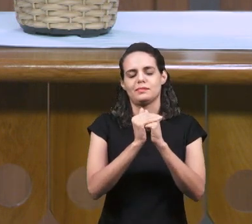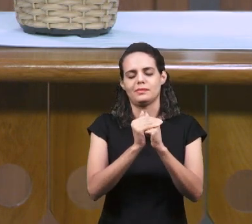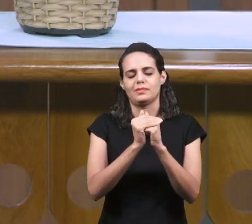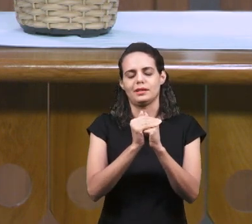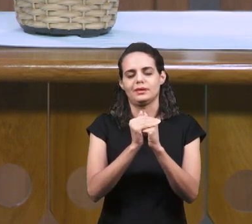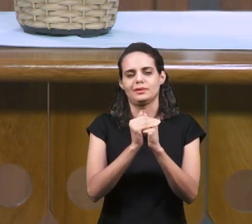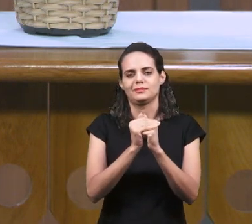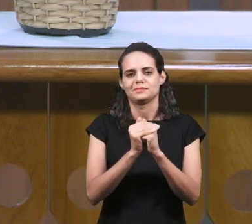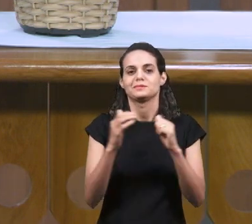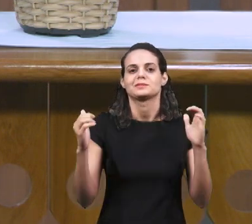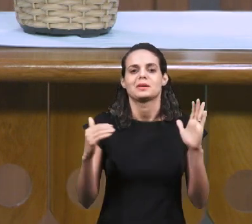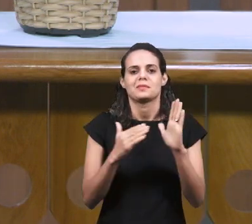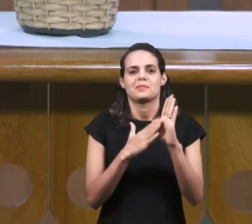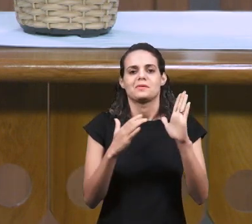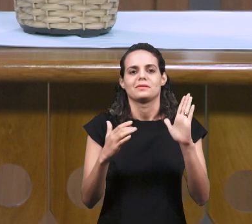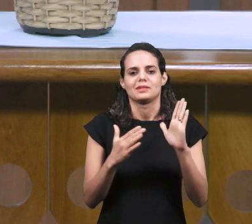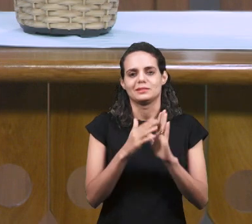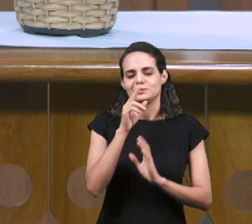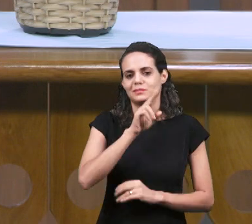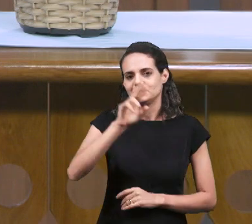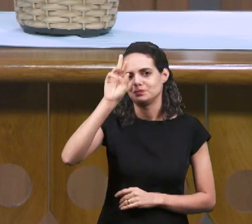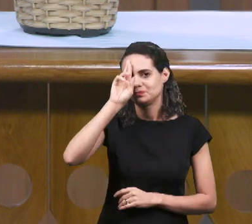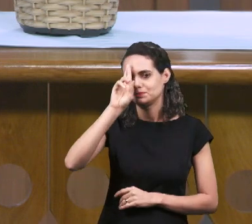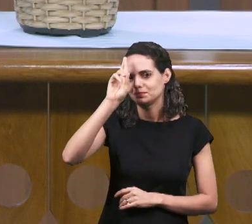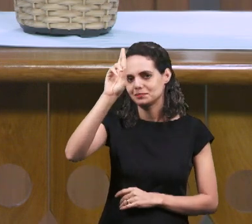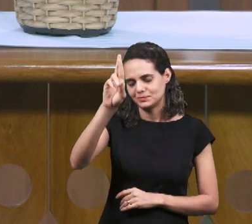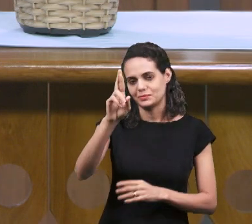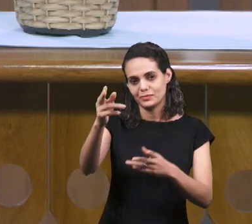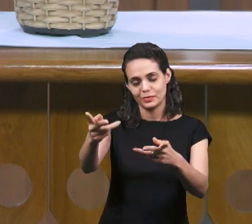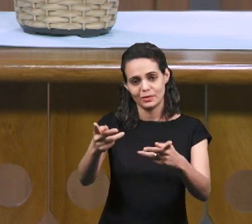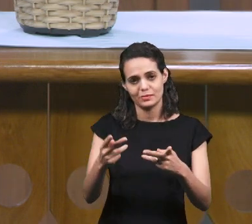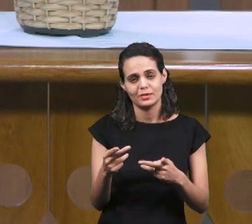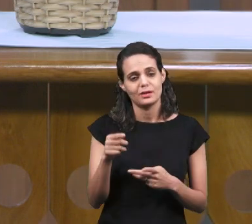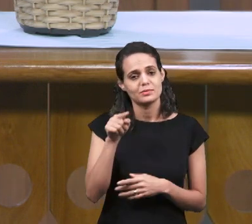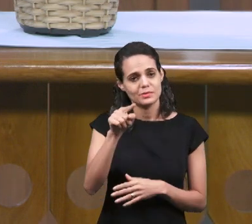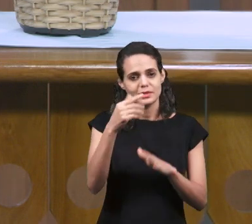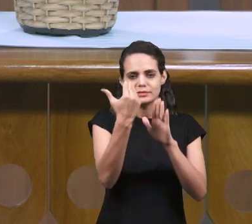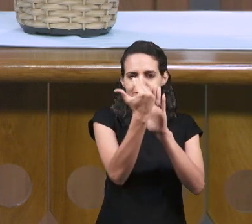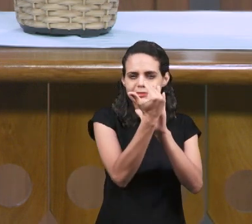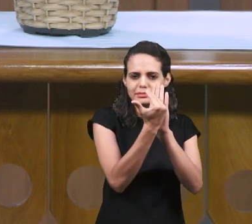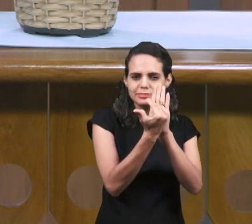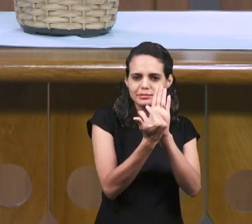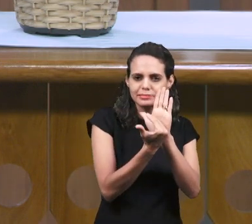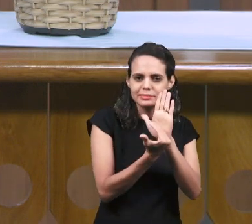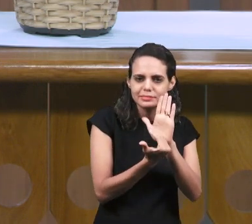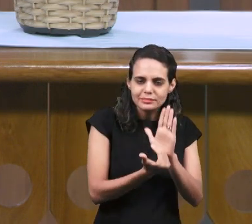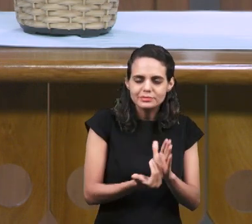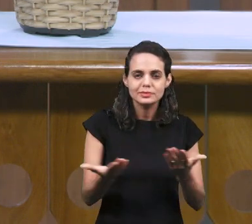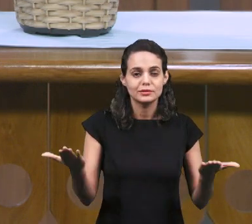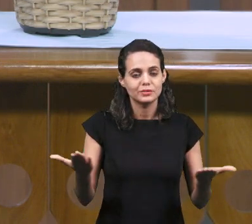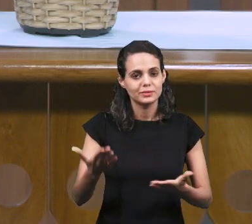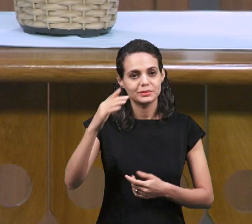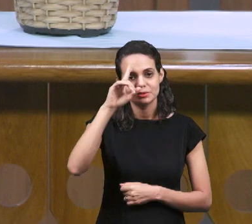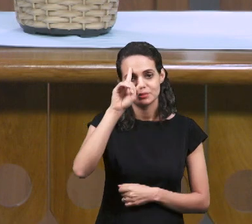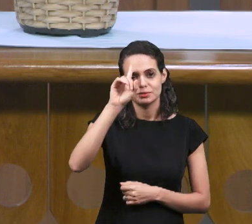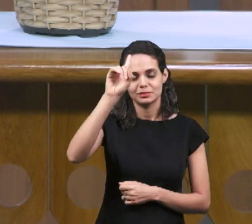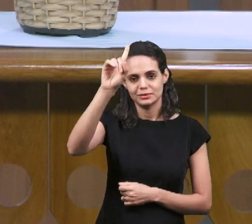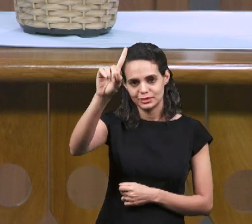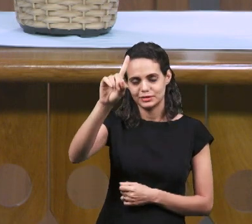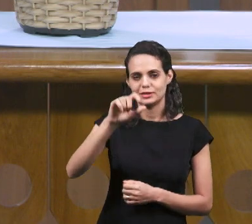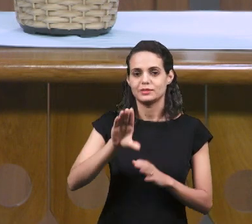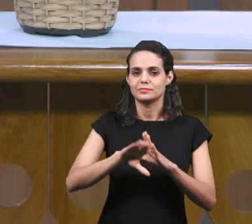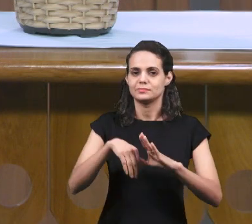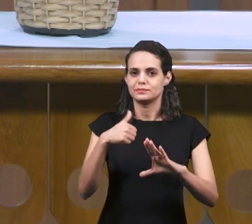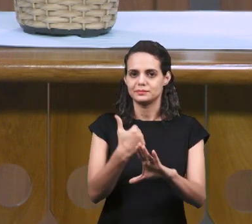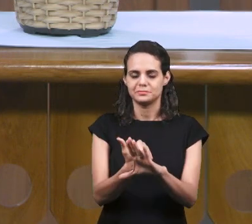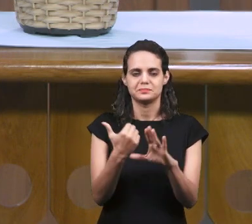Loué soit le nom du Seigneur. On invite les frères et sœurs à accompagner les autres programmations de cette journée, c'est